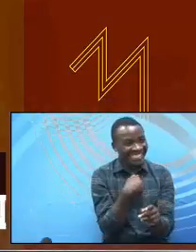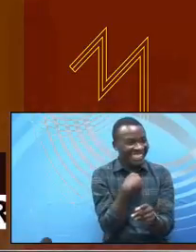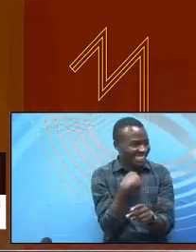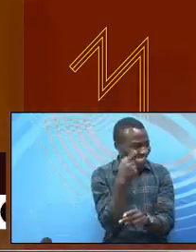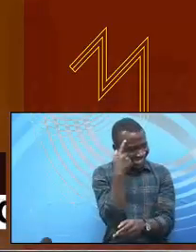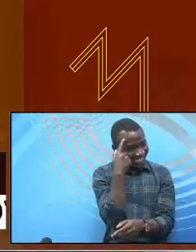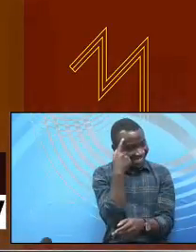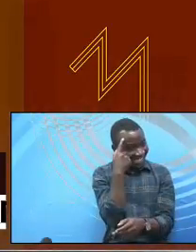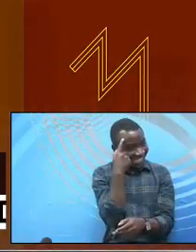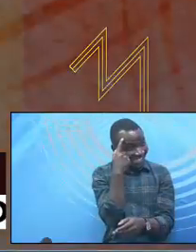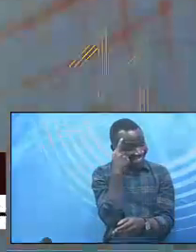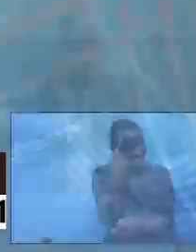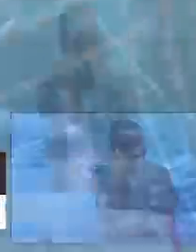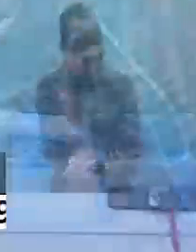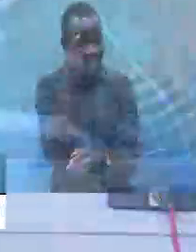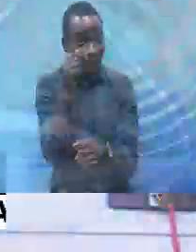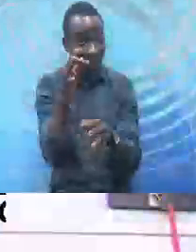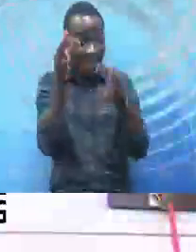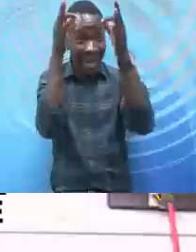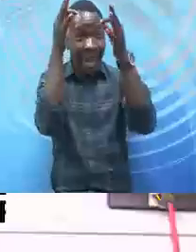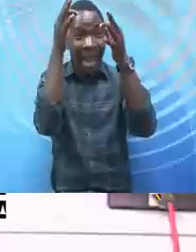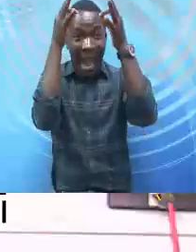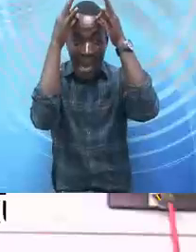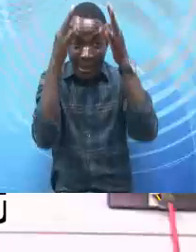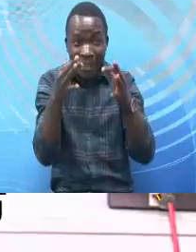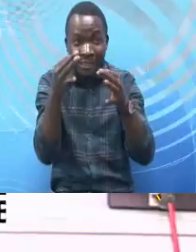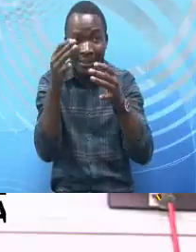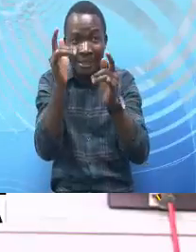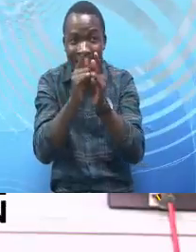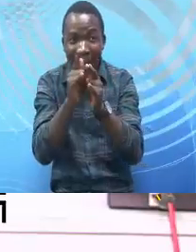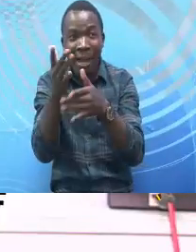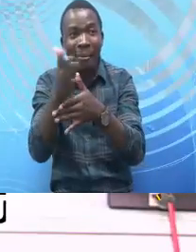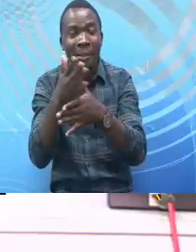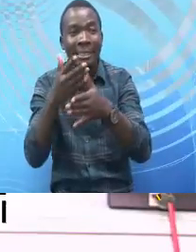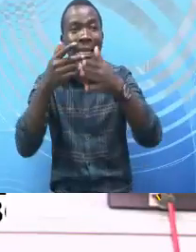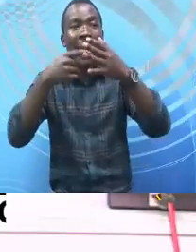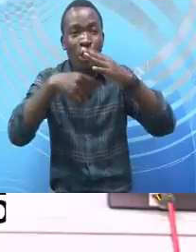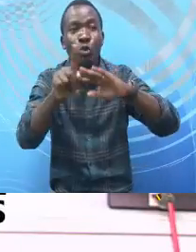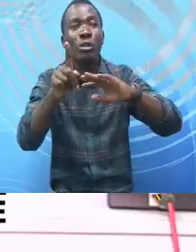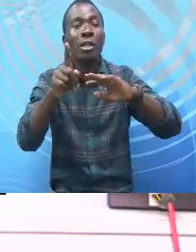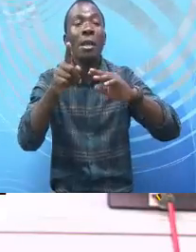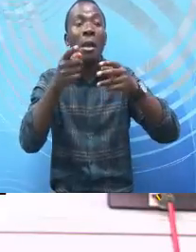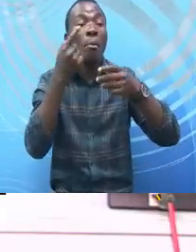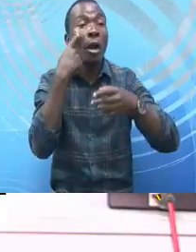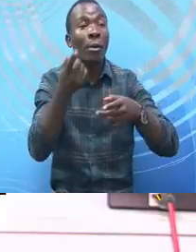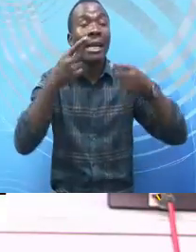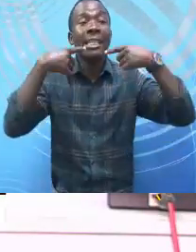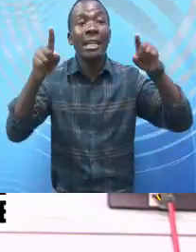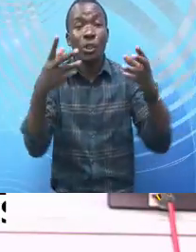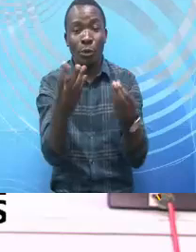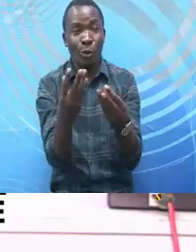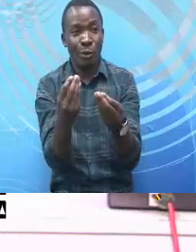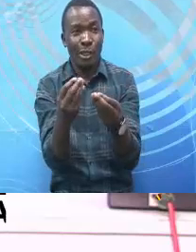nibajije uko mu bigenze urumva yari imyanzuro y'inama y'abaminisitiri yasohotse mukabona itangazo biroroshye ko